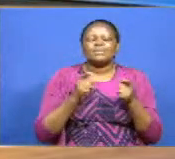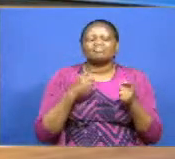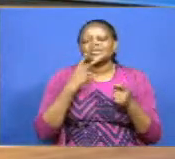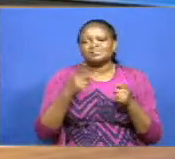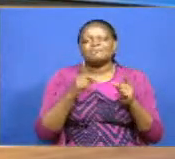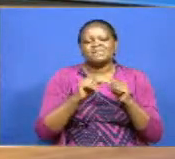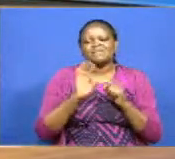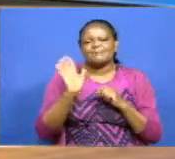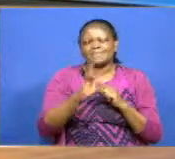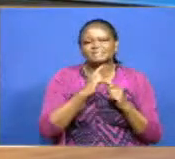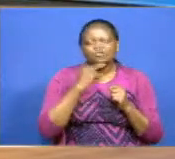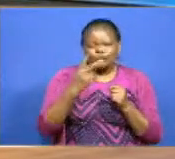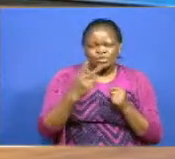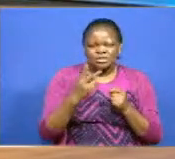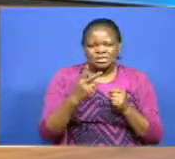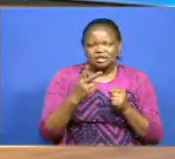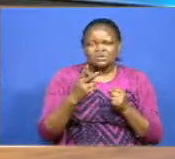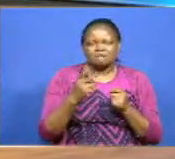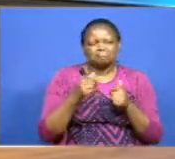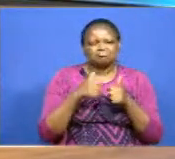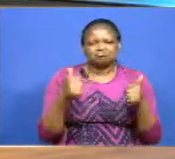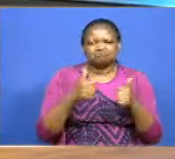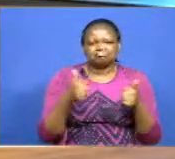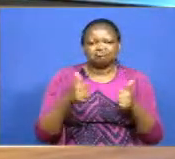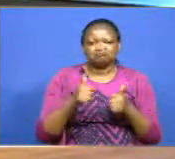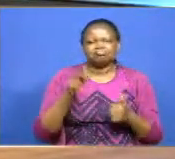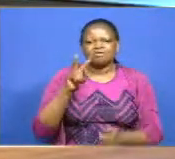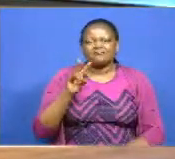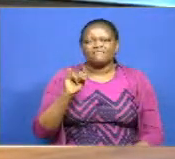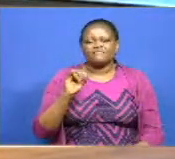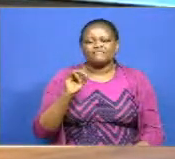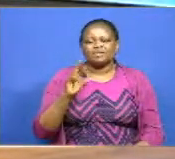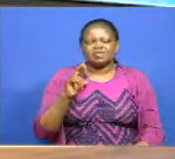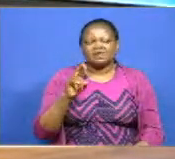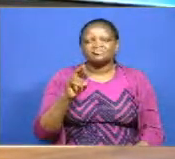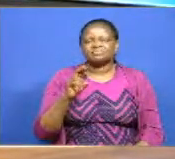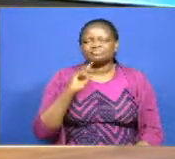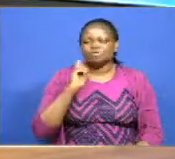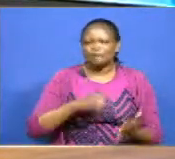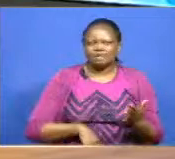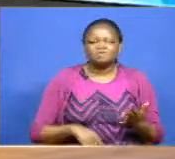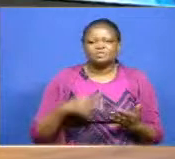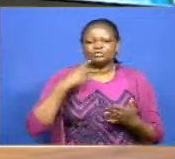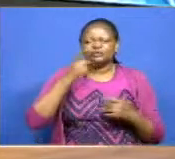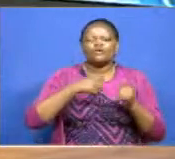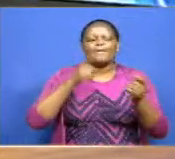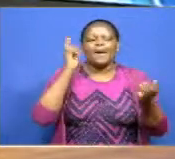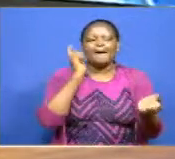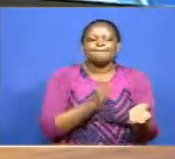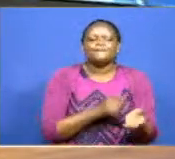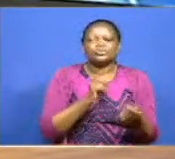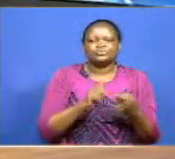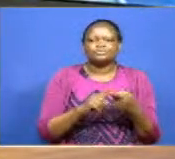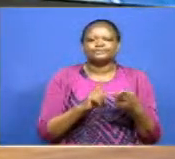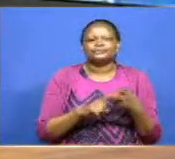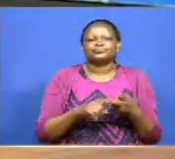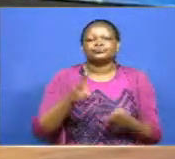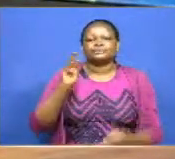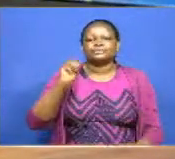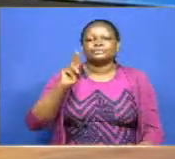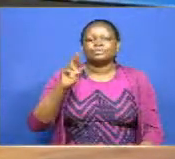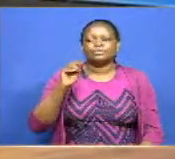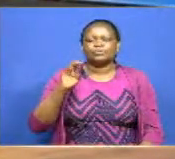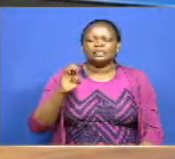zipo, mnasema mnatazama kabisa kabisa. Victor Muturi kusoma tu kwa kifupi anasema tazama kutoka Embu. Martin Muhande